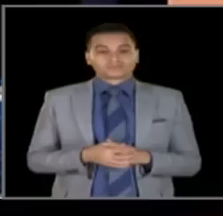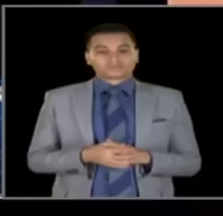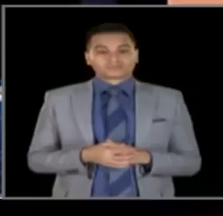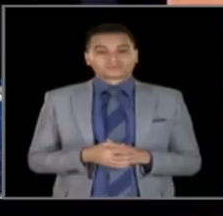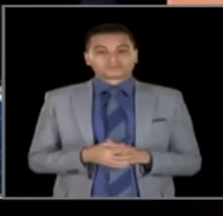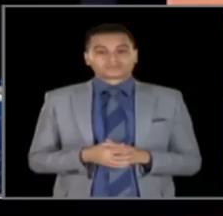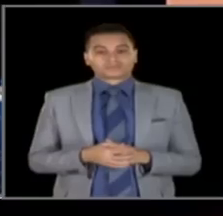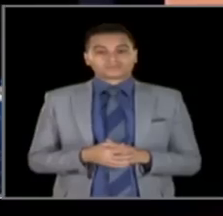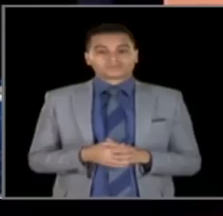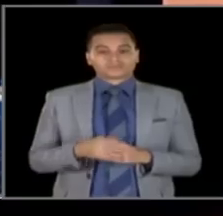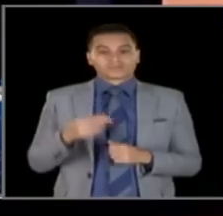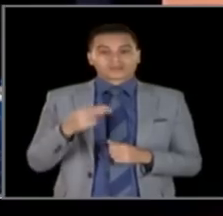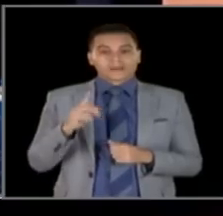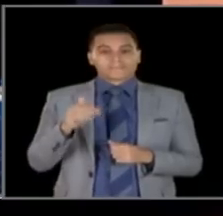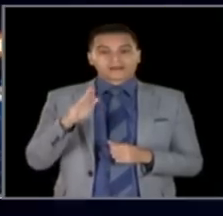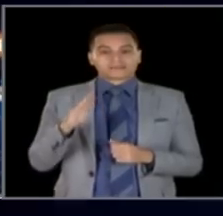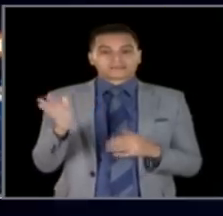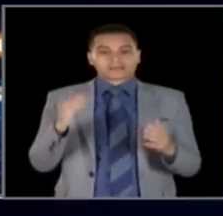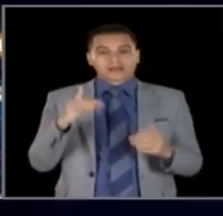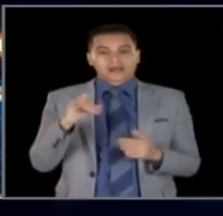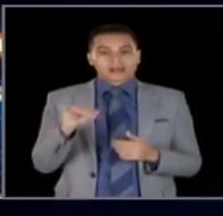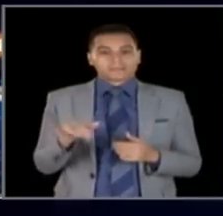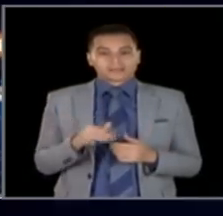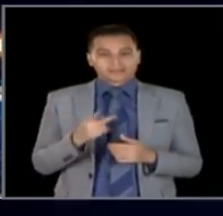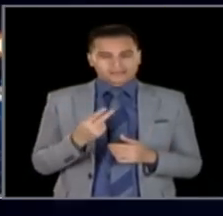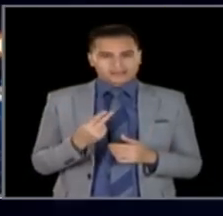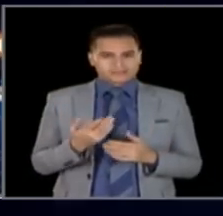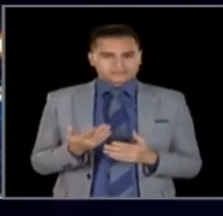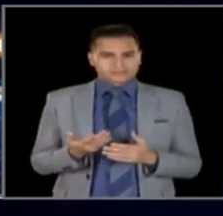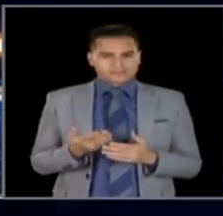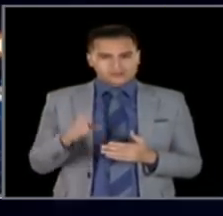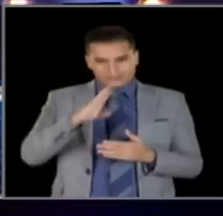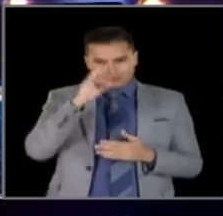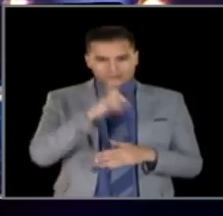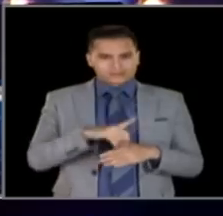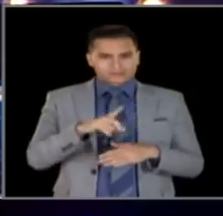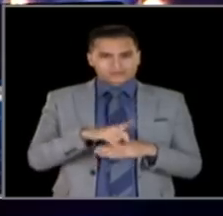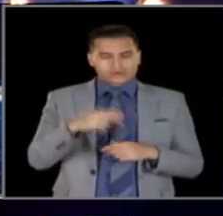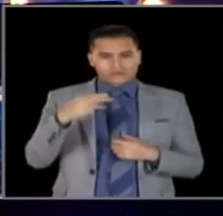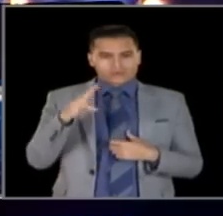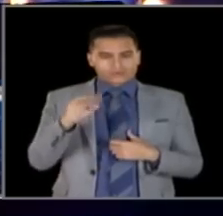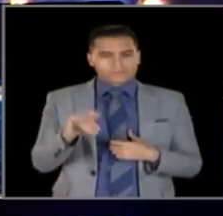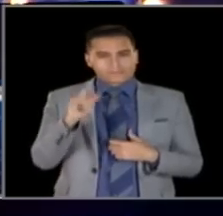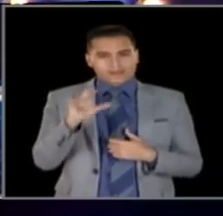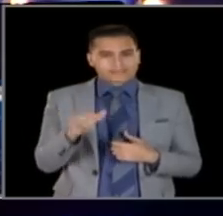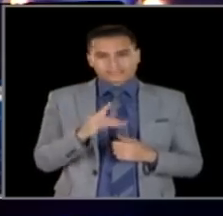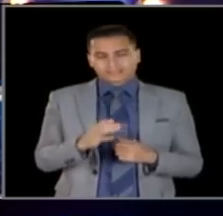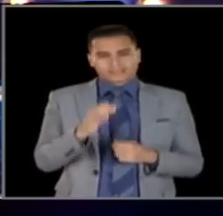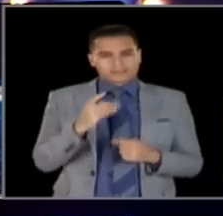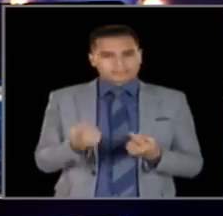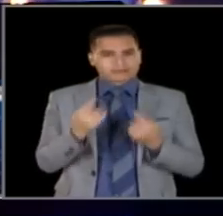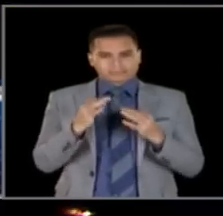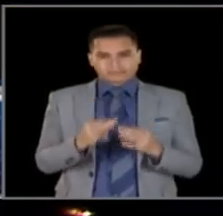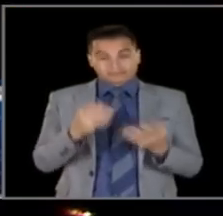إجابتك عباس حلمي الثاني. عباس حلمي الثاني خليفة عثماني. شادية إجابة